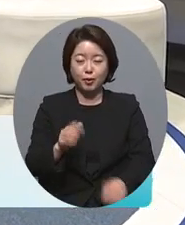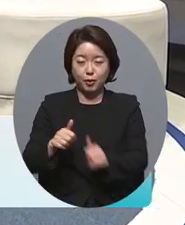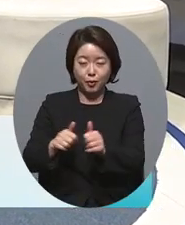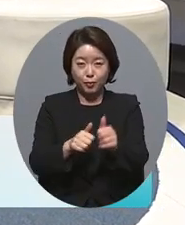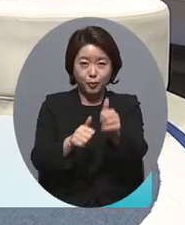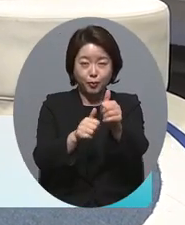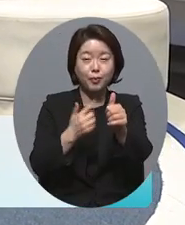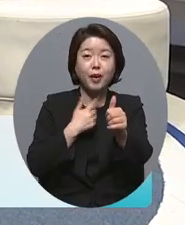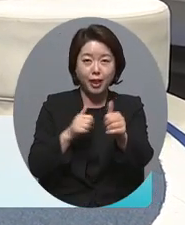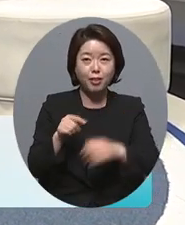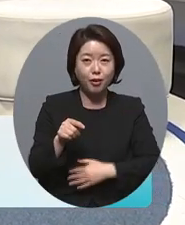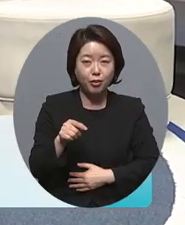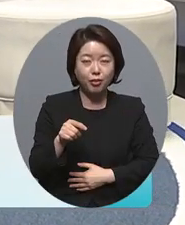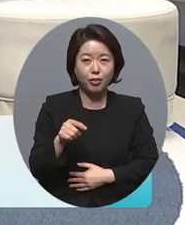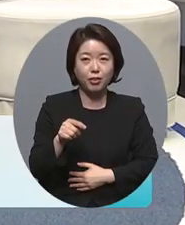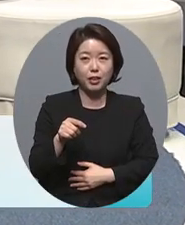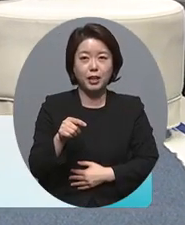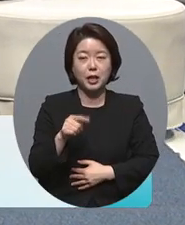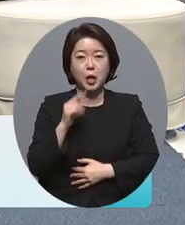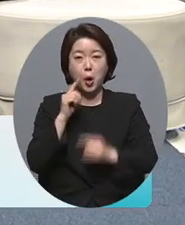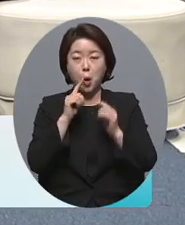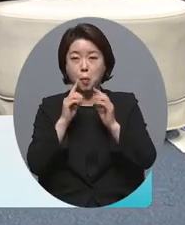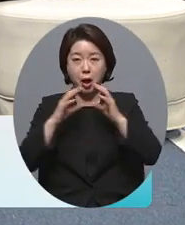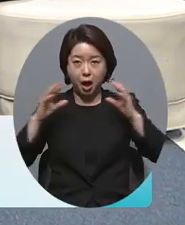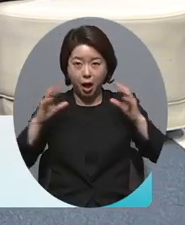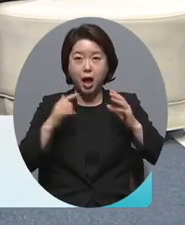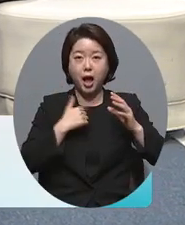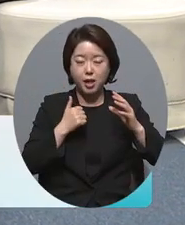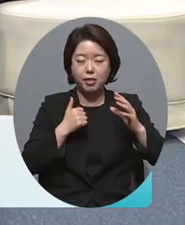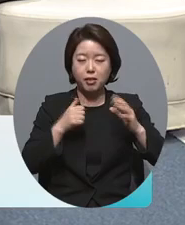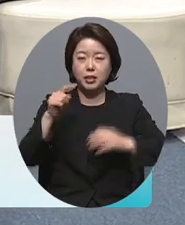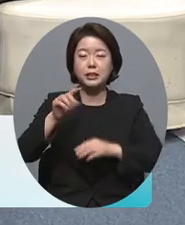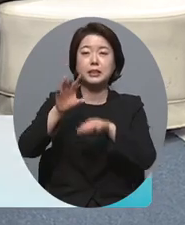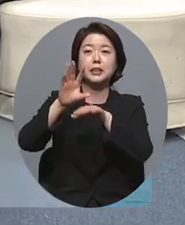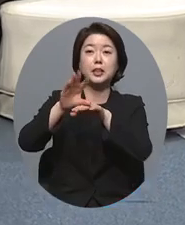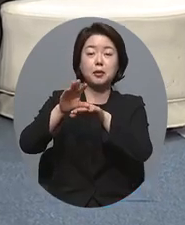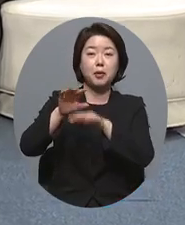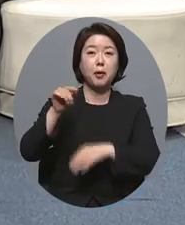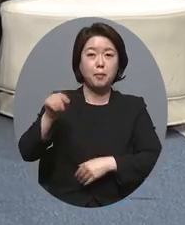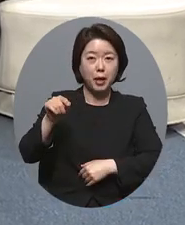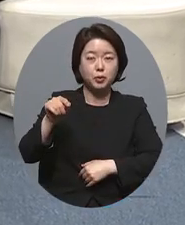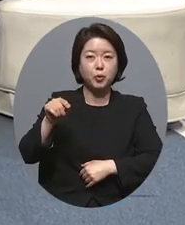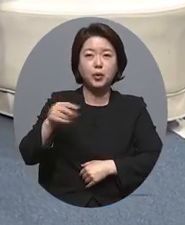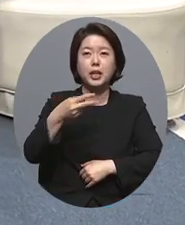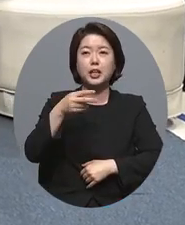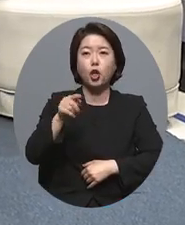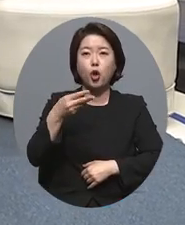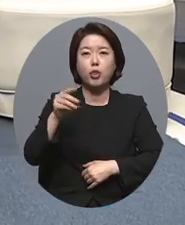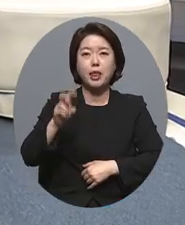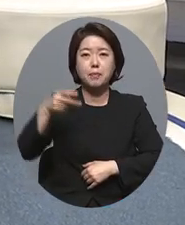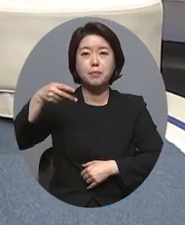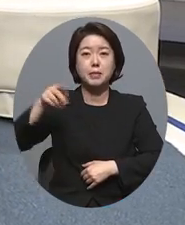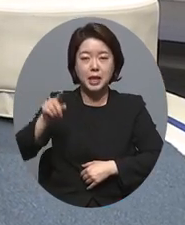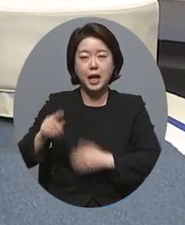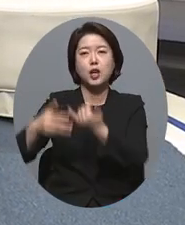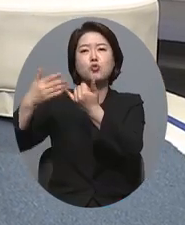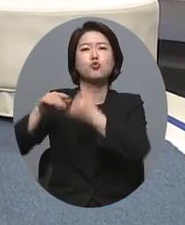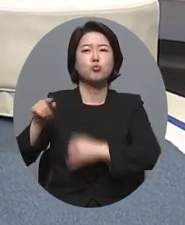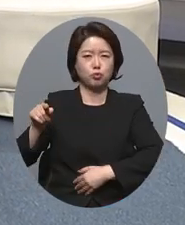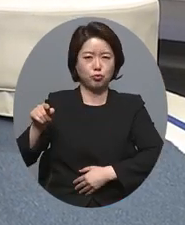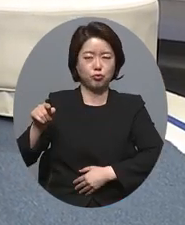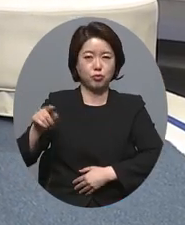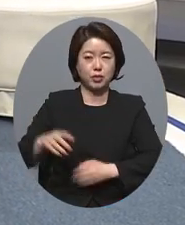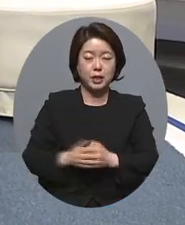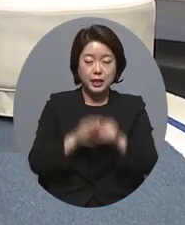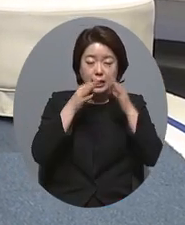스토킹을 해서 지금 논란이 되고 있는 바로 언론 매체가 더 탐사고 어제 김의겸 의원이 이